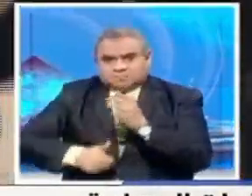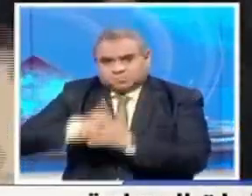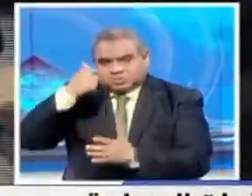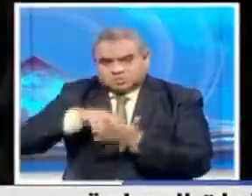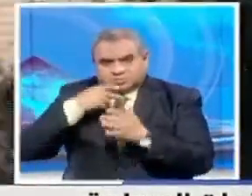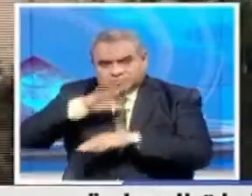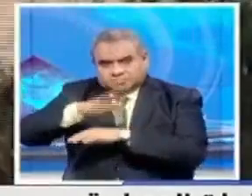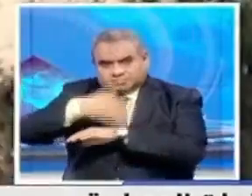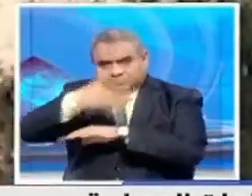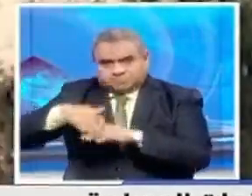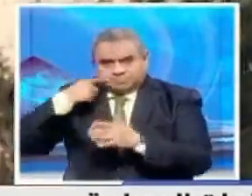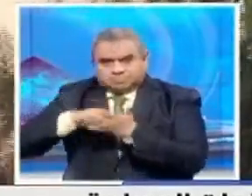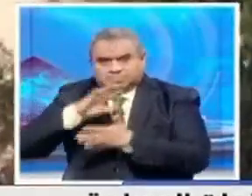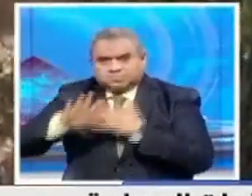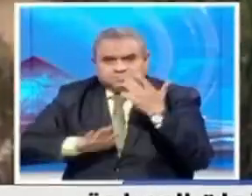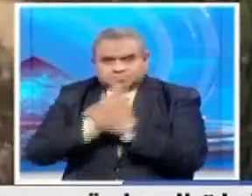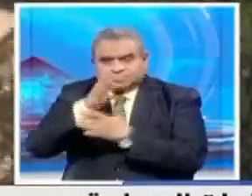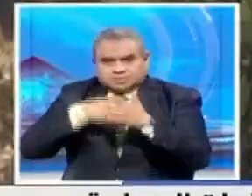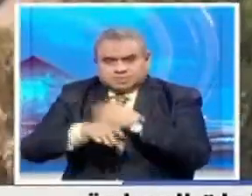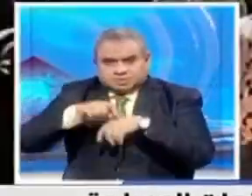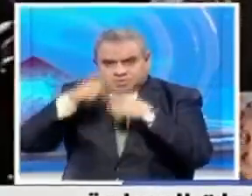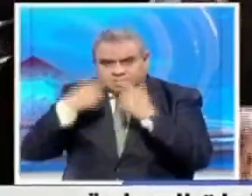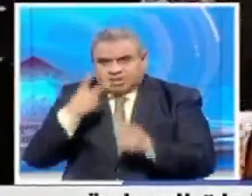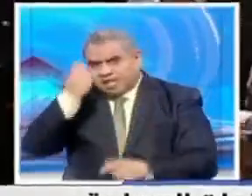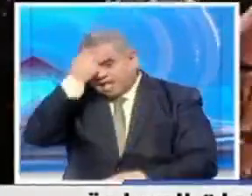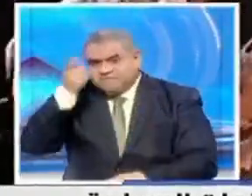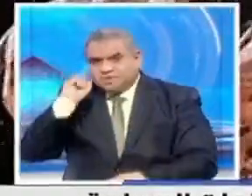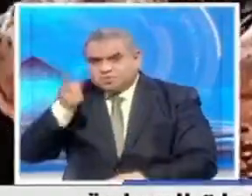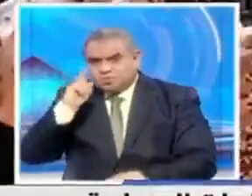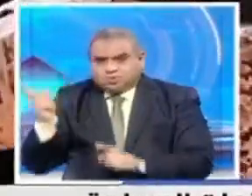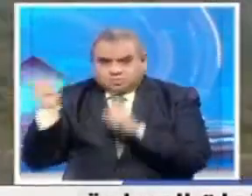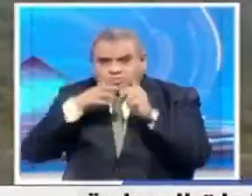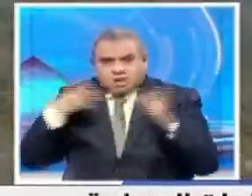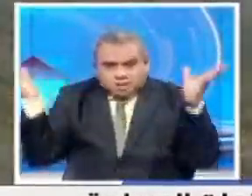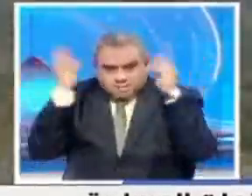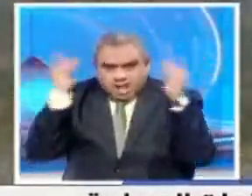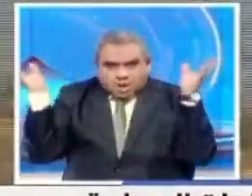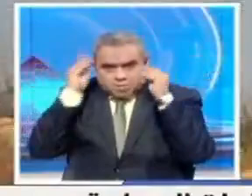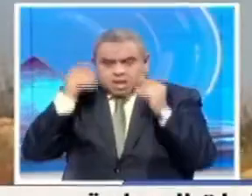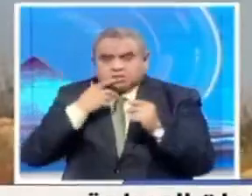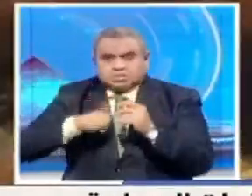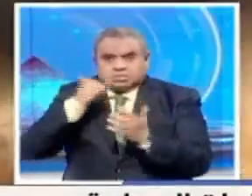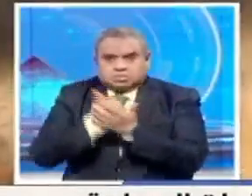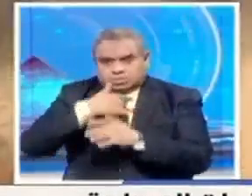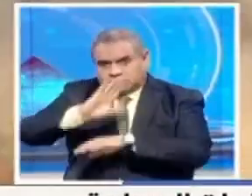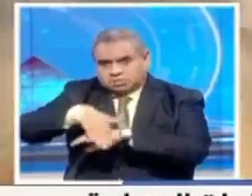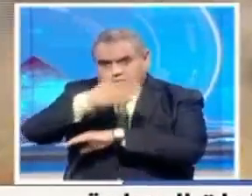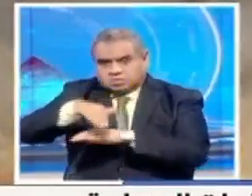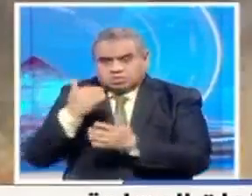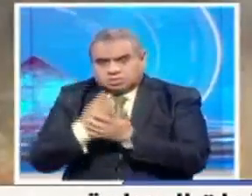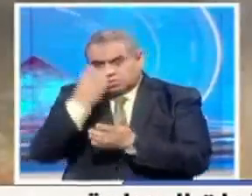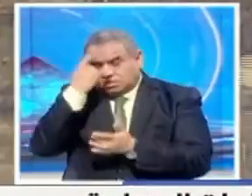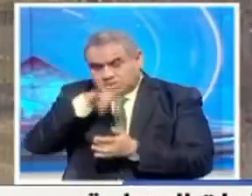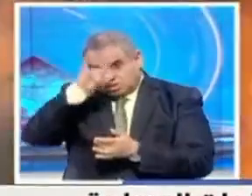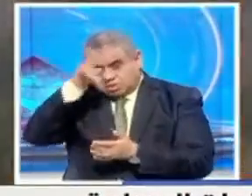دراسة معمقة للأوضاع الأمنية بعد 2011 وورود معلومات مؤكدة عن تخطيط قوى الشر